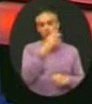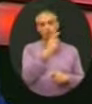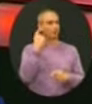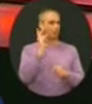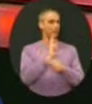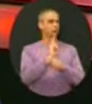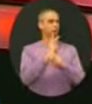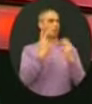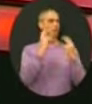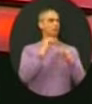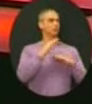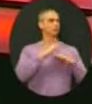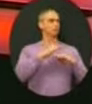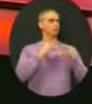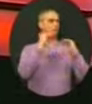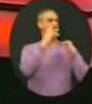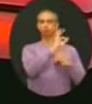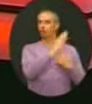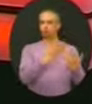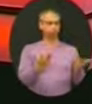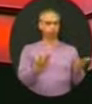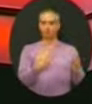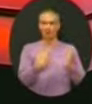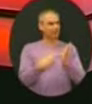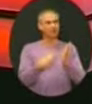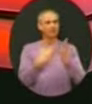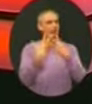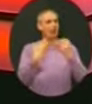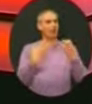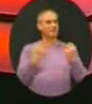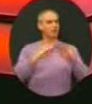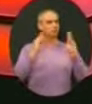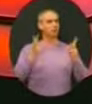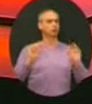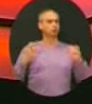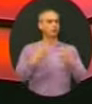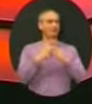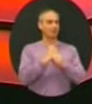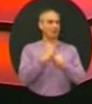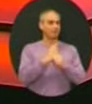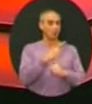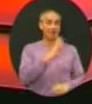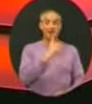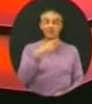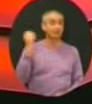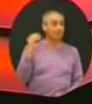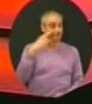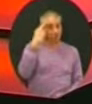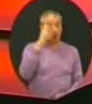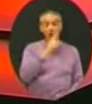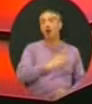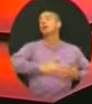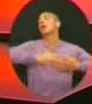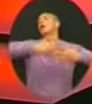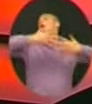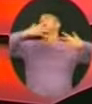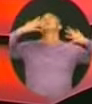על מעמדם. אני חושב שאין שום סיבה שבעולם לפרק את מוסדות מפלגת העבודה. אבל אם יבוא רעיון